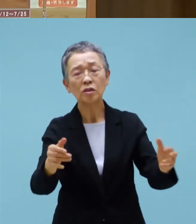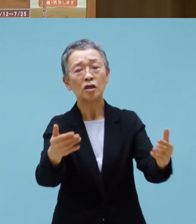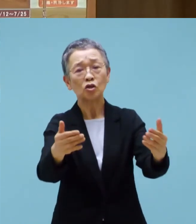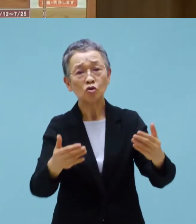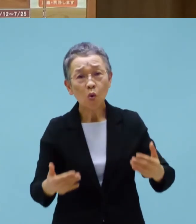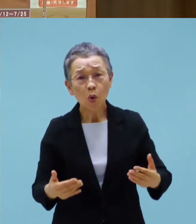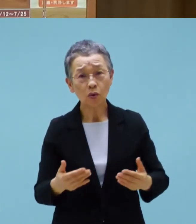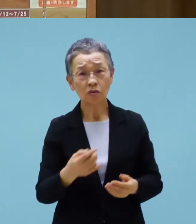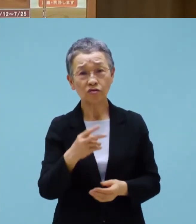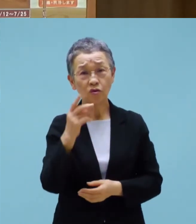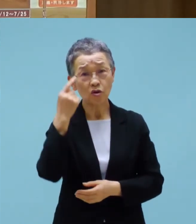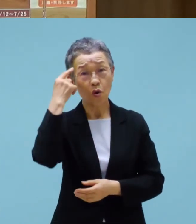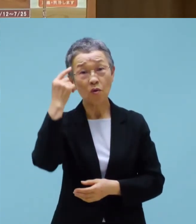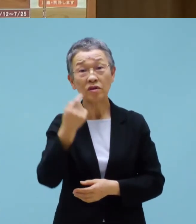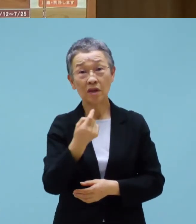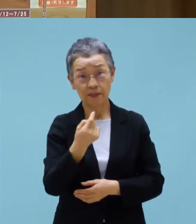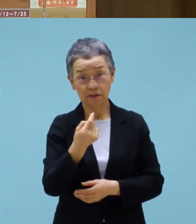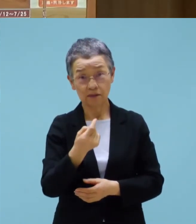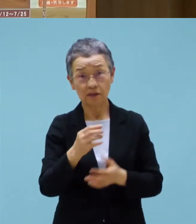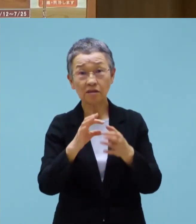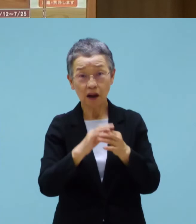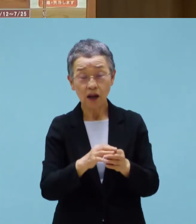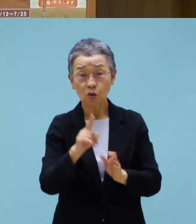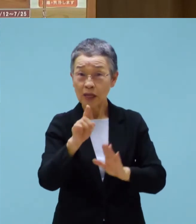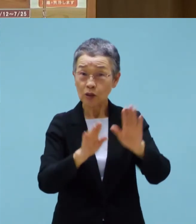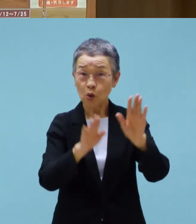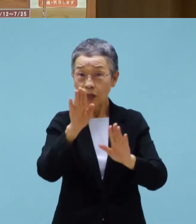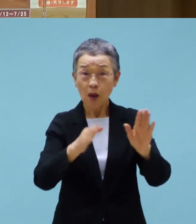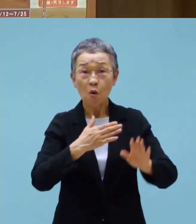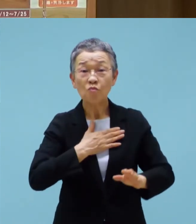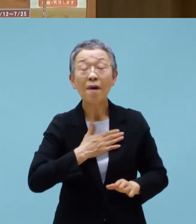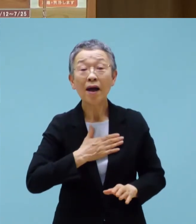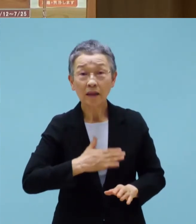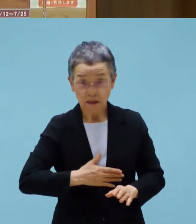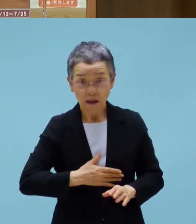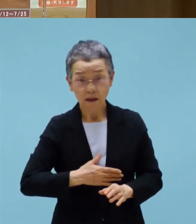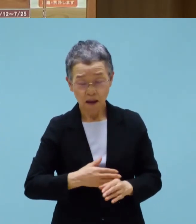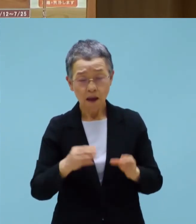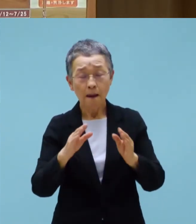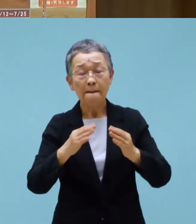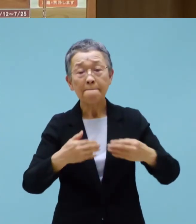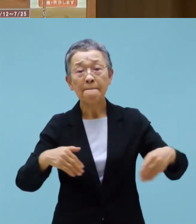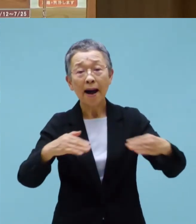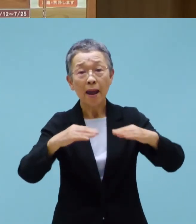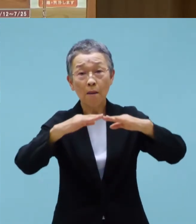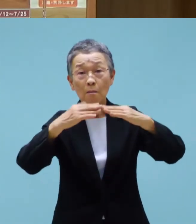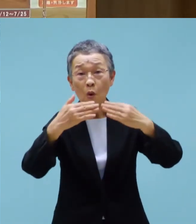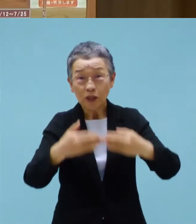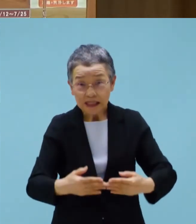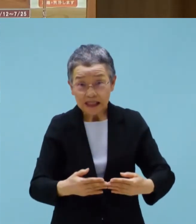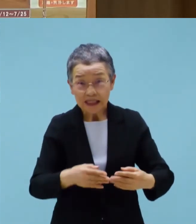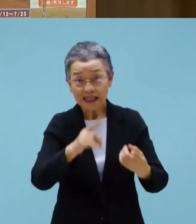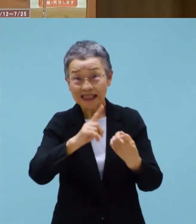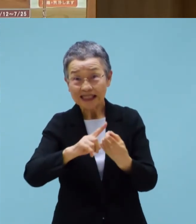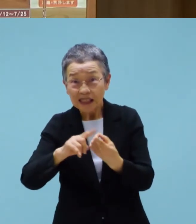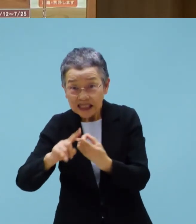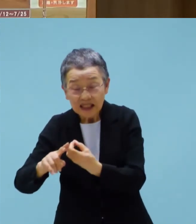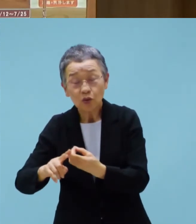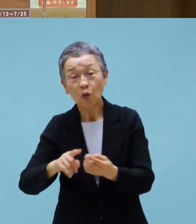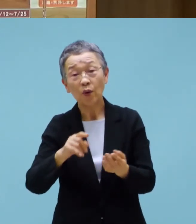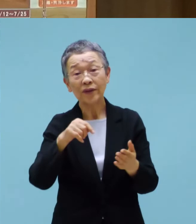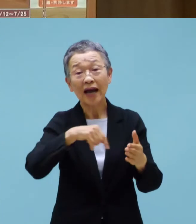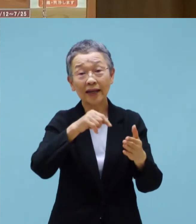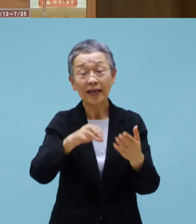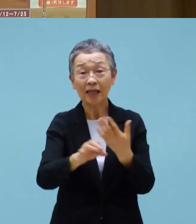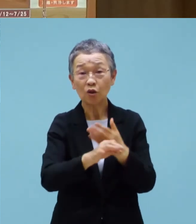に思います。そういう状況の中でまん延防止等重点措置の適用の中でですね、例えば今だったら